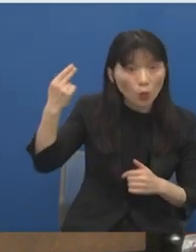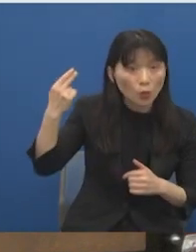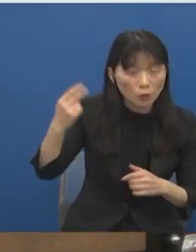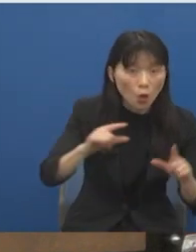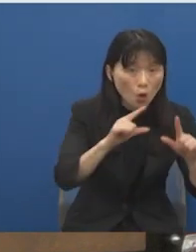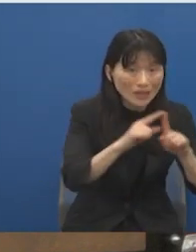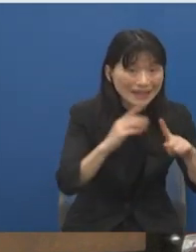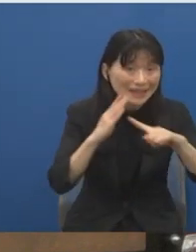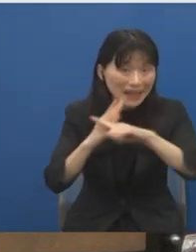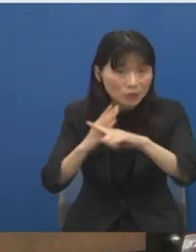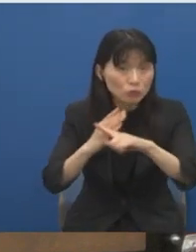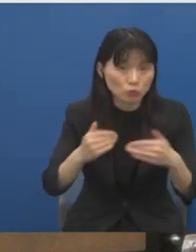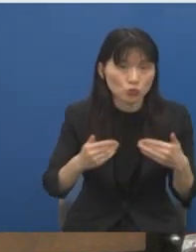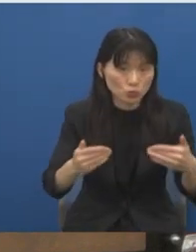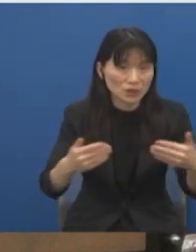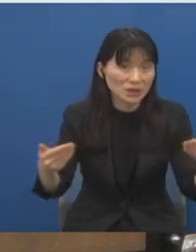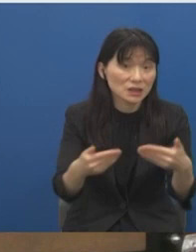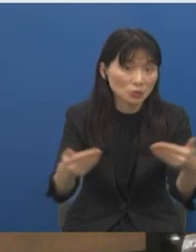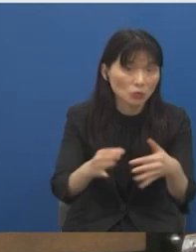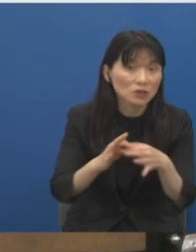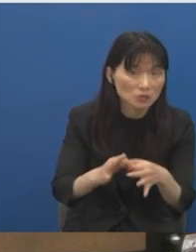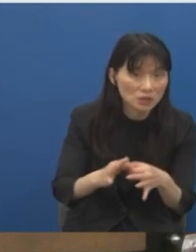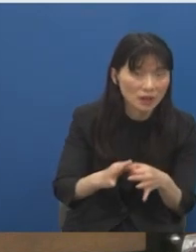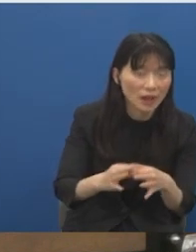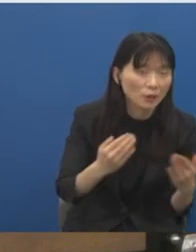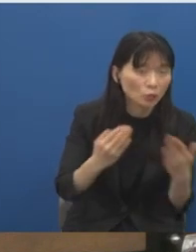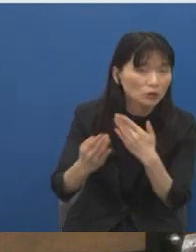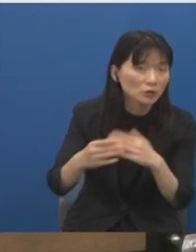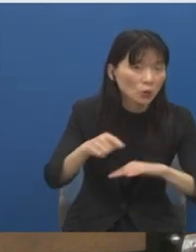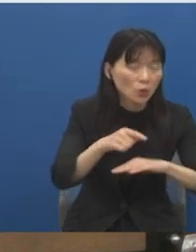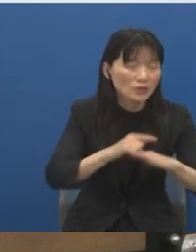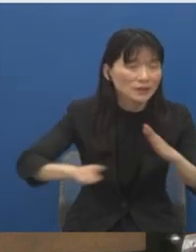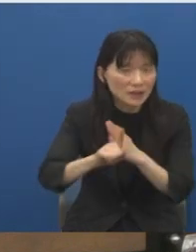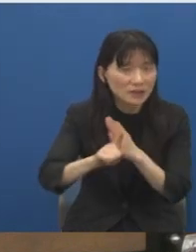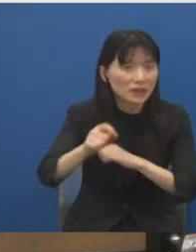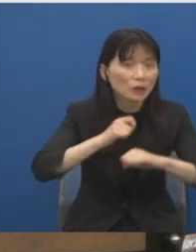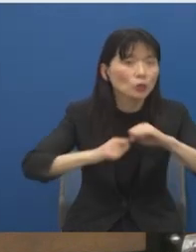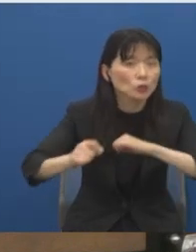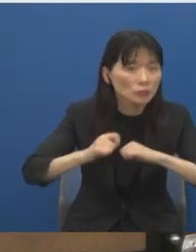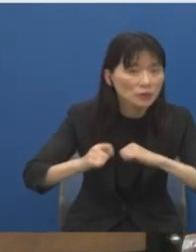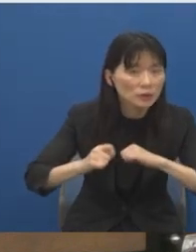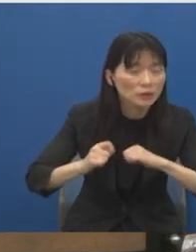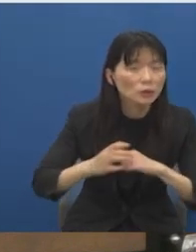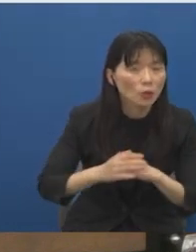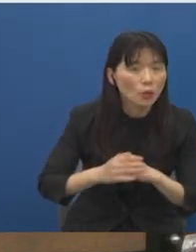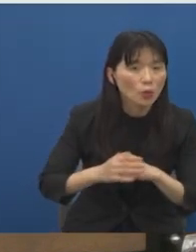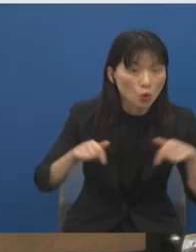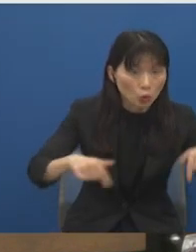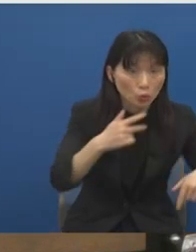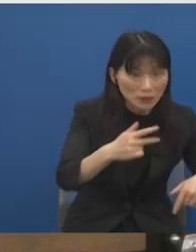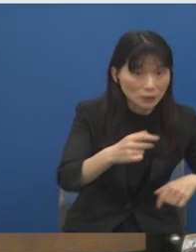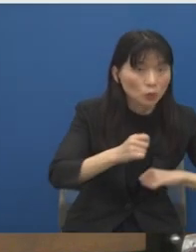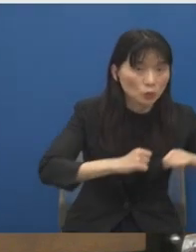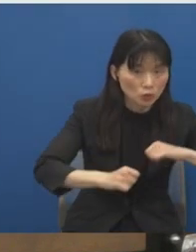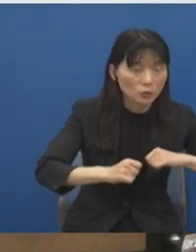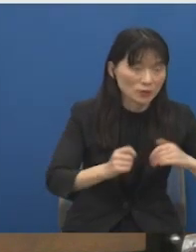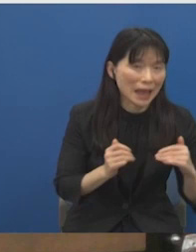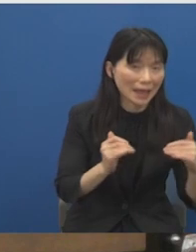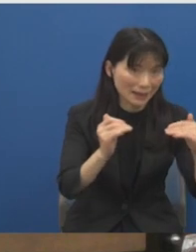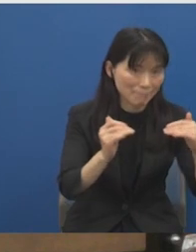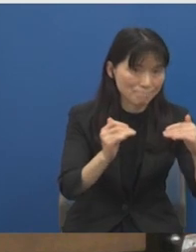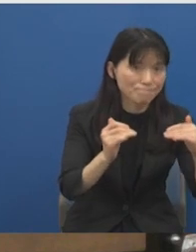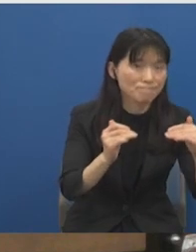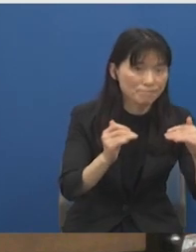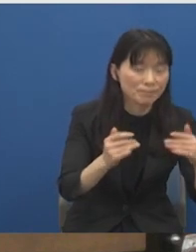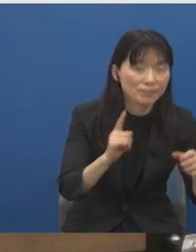化推進事業に関しては、他都市の先進的な取り組みを共有し、本市独自の取り組みとして発展させる考